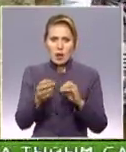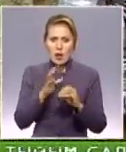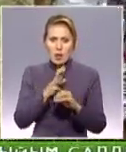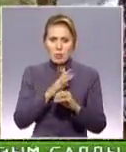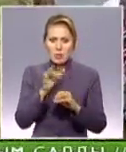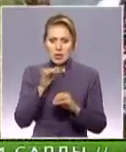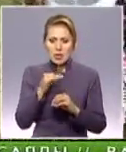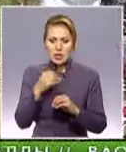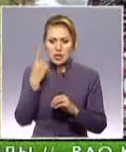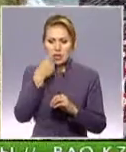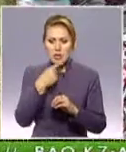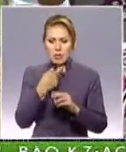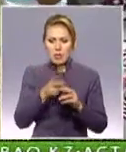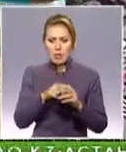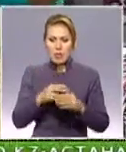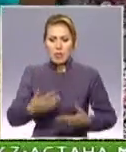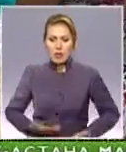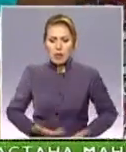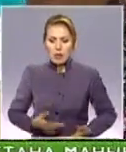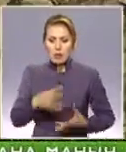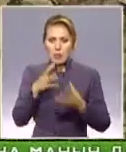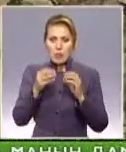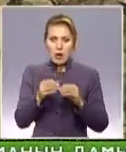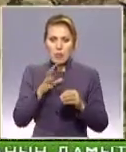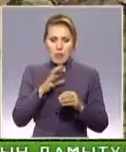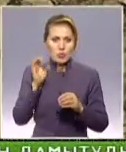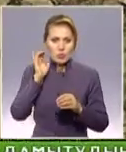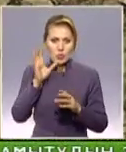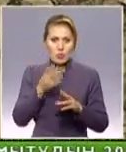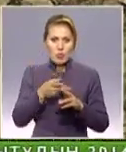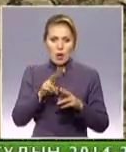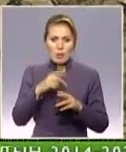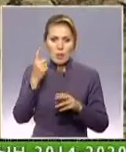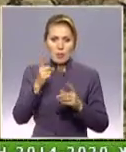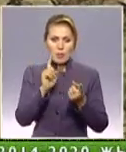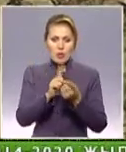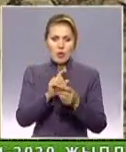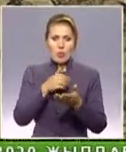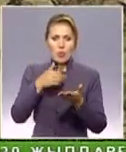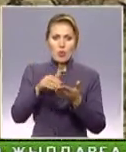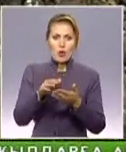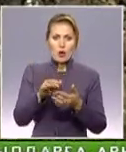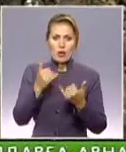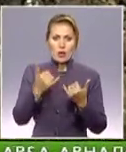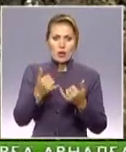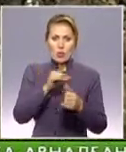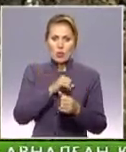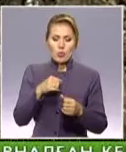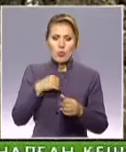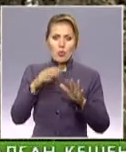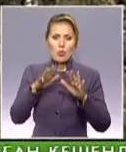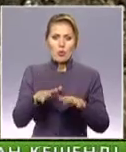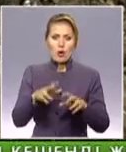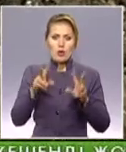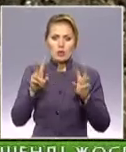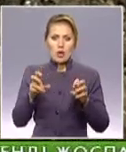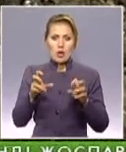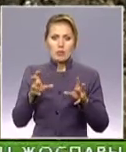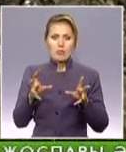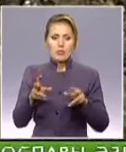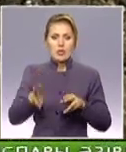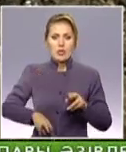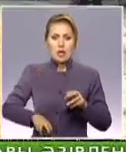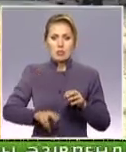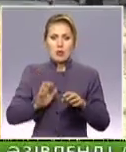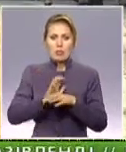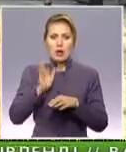серіктестігінің меншігі екен. Тұрғындардың қаһарынан қаймықса керек, нысан қожайыны бізбен кездесуден бас тартты. Өзінің орнына аталған серіктестіктің